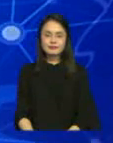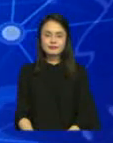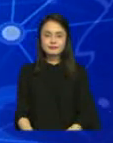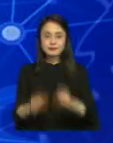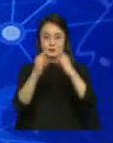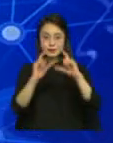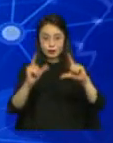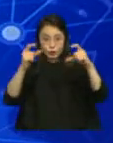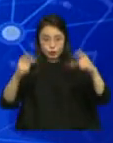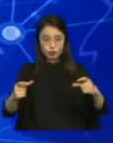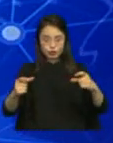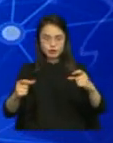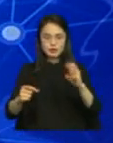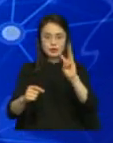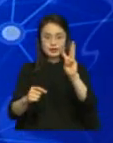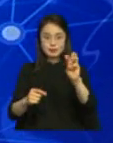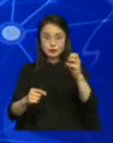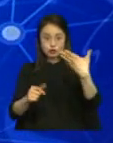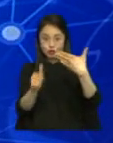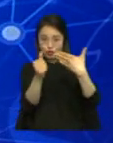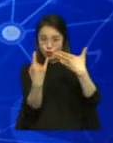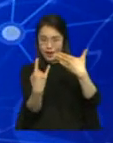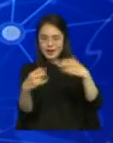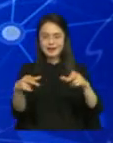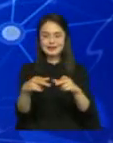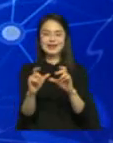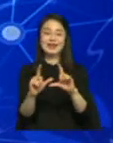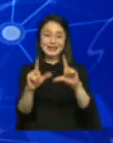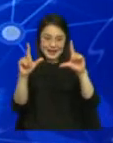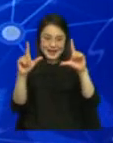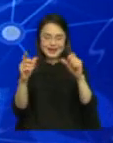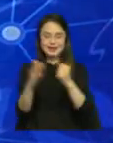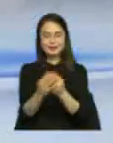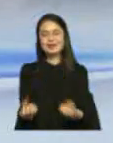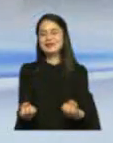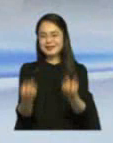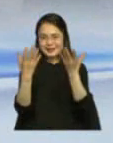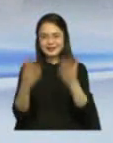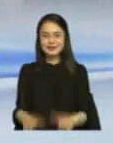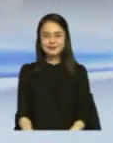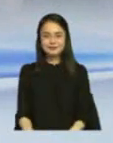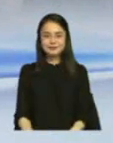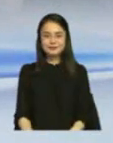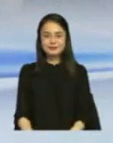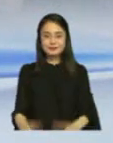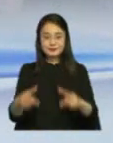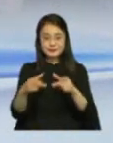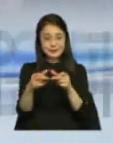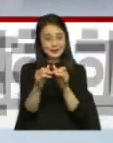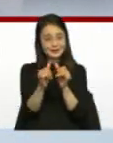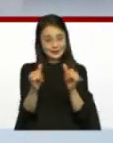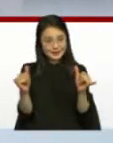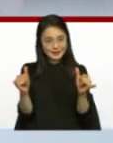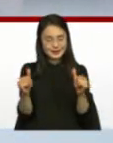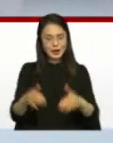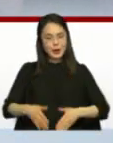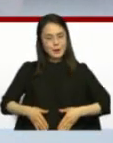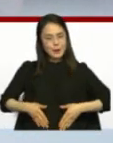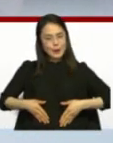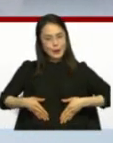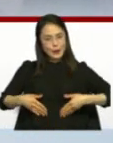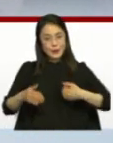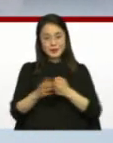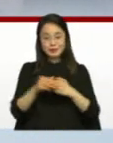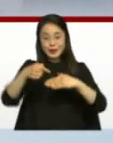성동구에선 제39회 장애인의 날을 맞아 축제가 열렸습니다. 쳇바퀴 같은 시간을 보내던 장애인들은 봄날의 소풍